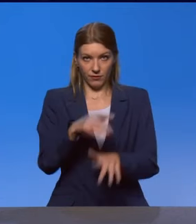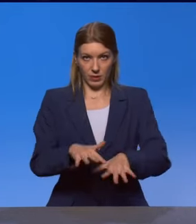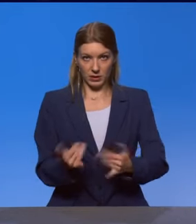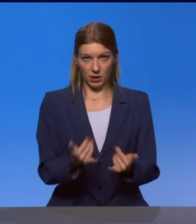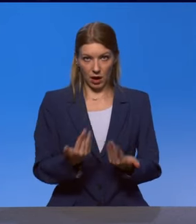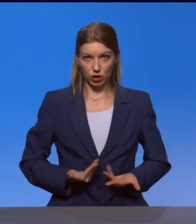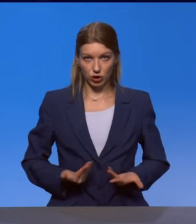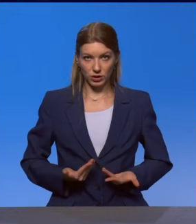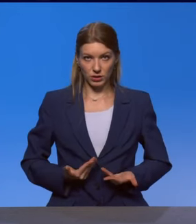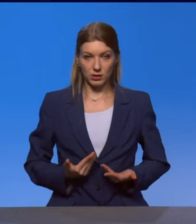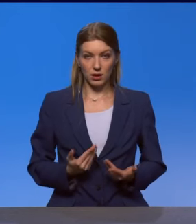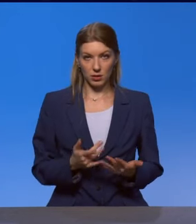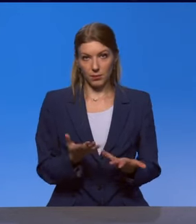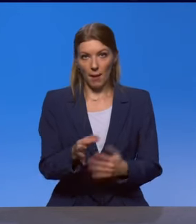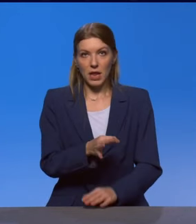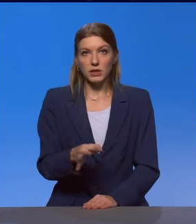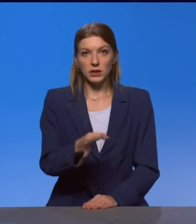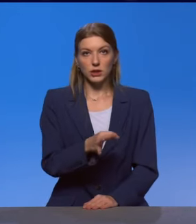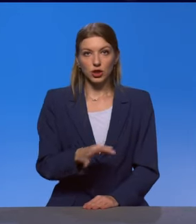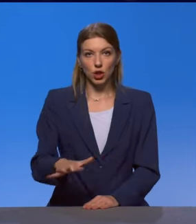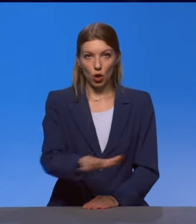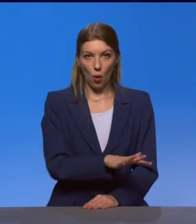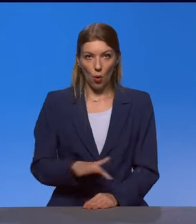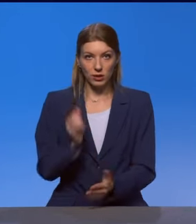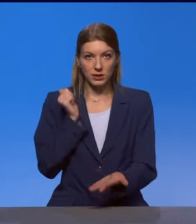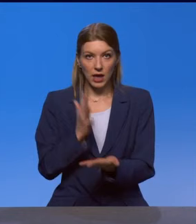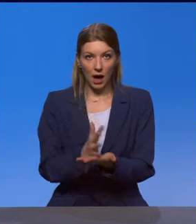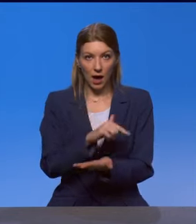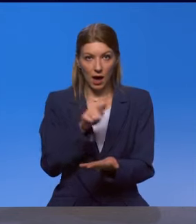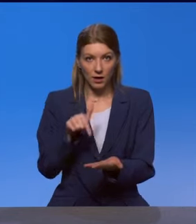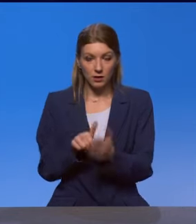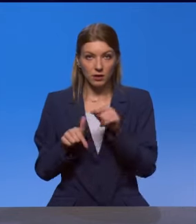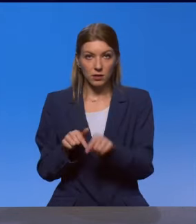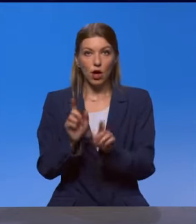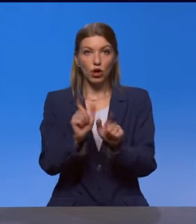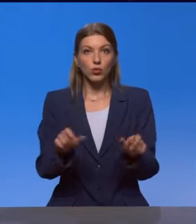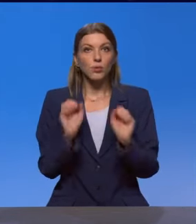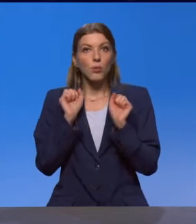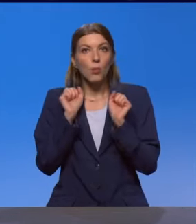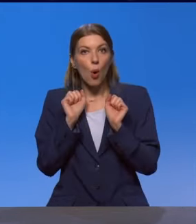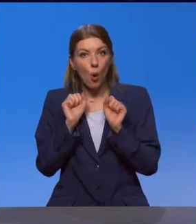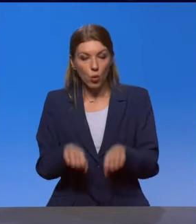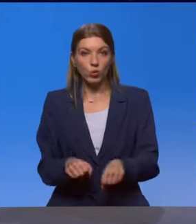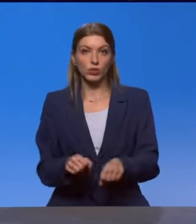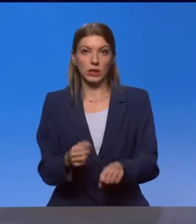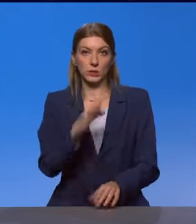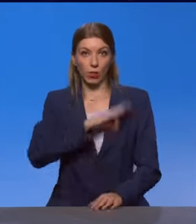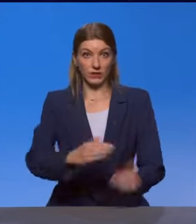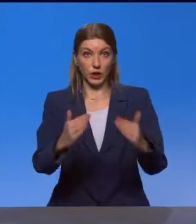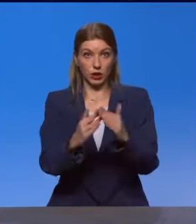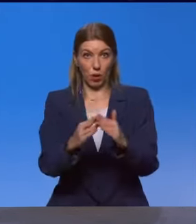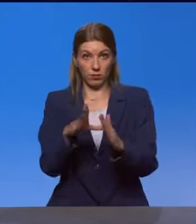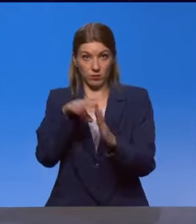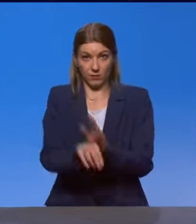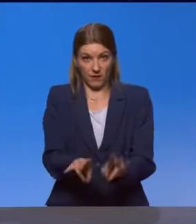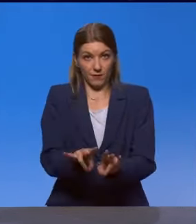страны. В областных центрах люди хотят использовать и могут это делать собственный дом как постоянное место жительства.